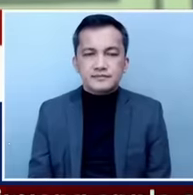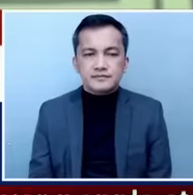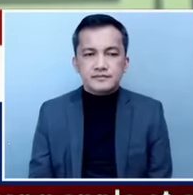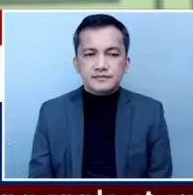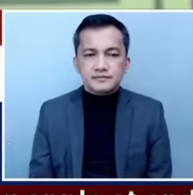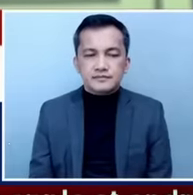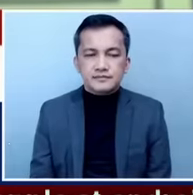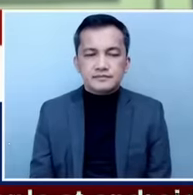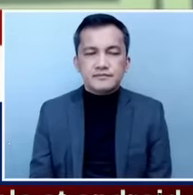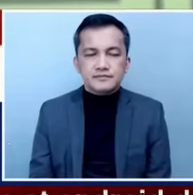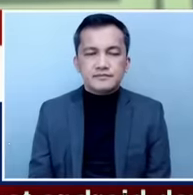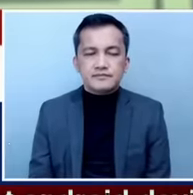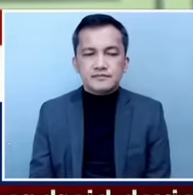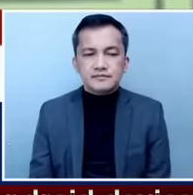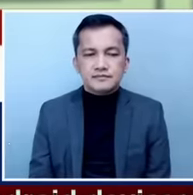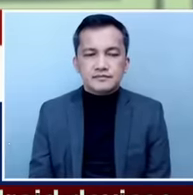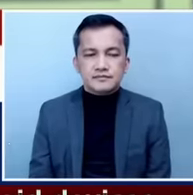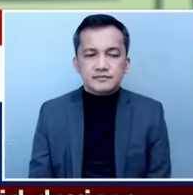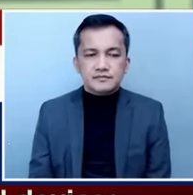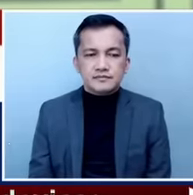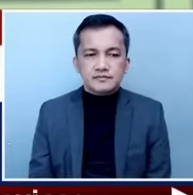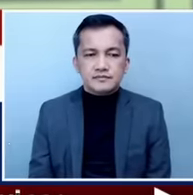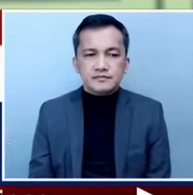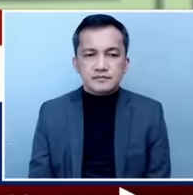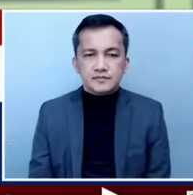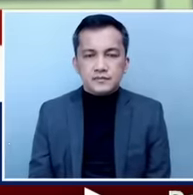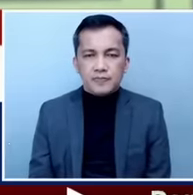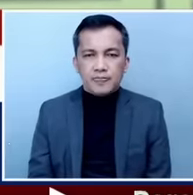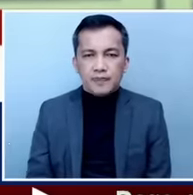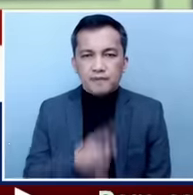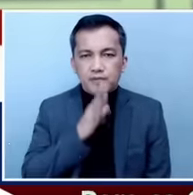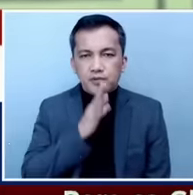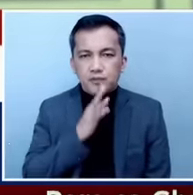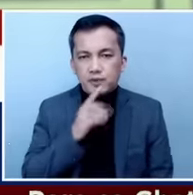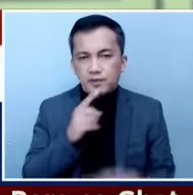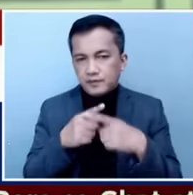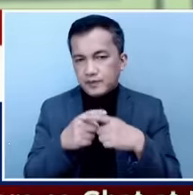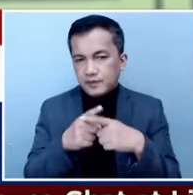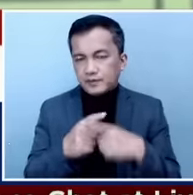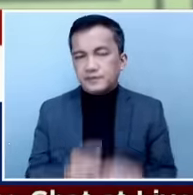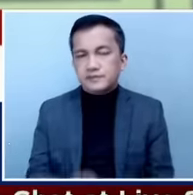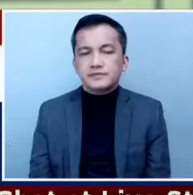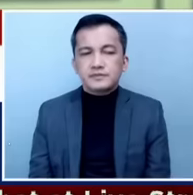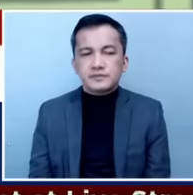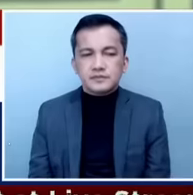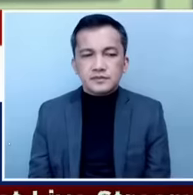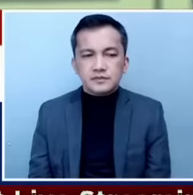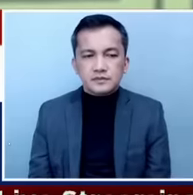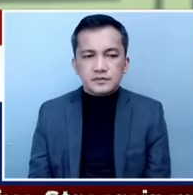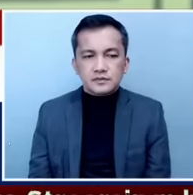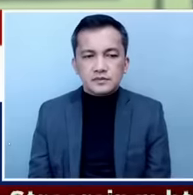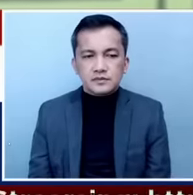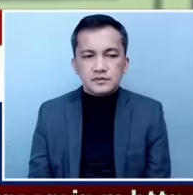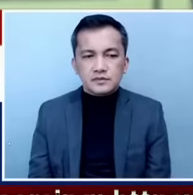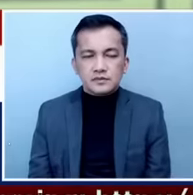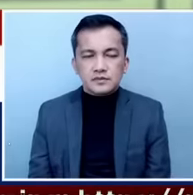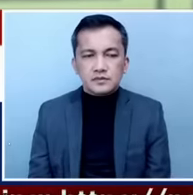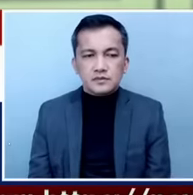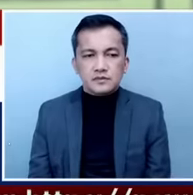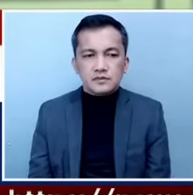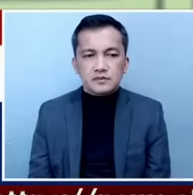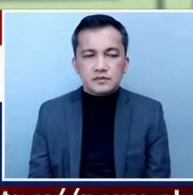But we hope that the Philippine side will stay committed to the one China policy pursued by successful